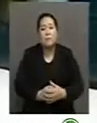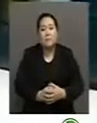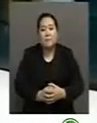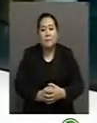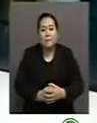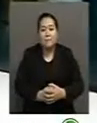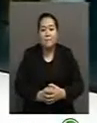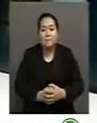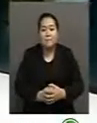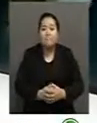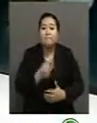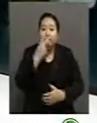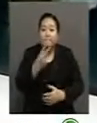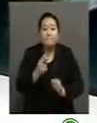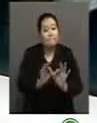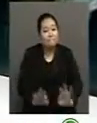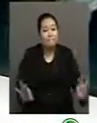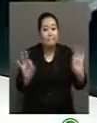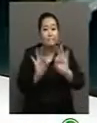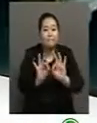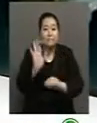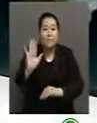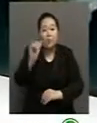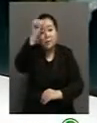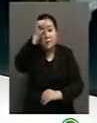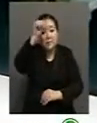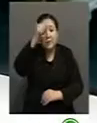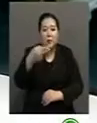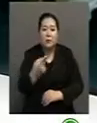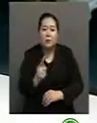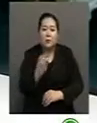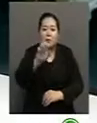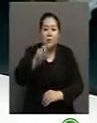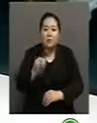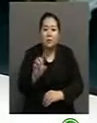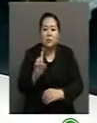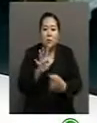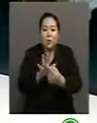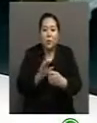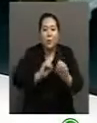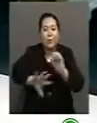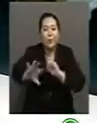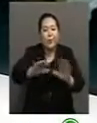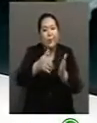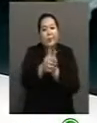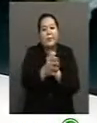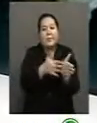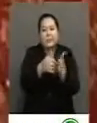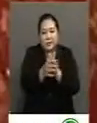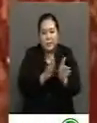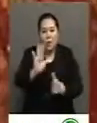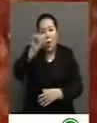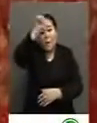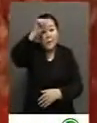มาต่อกันที่งานเทศกาลสำคัญที่สุดของชาวฮินดูทั่วโลกนะคะนั่นก็คืองานเทศกาลสีหรือว่าเทศกาลโฮลี่ที่ล่